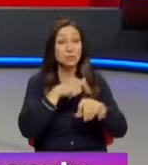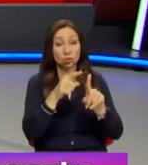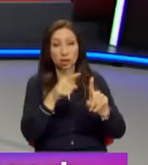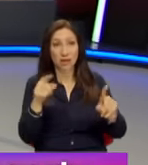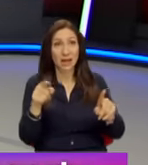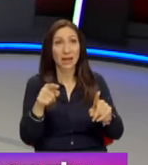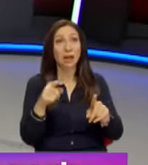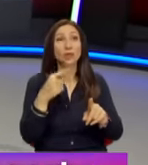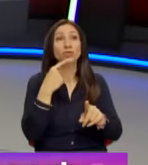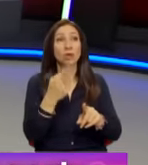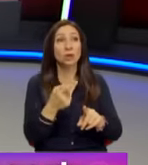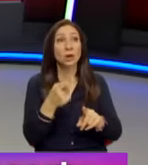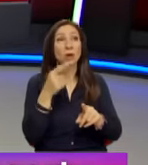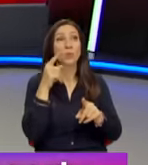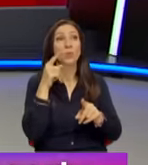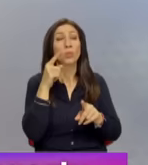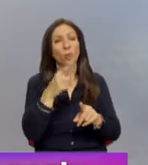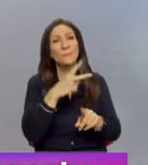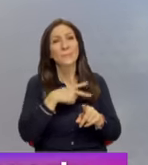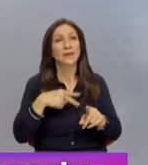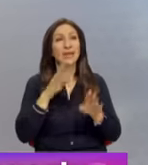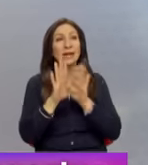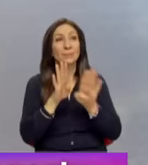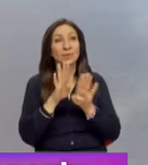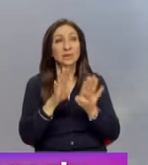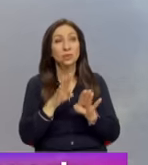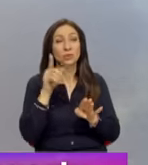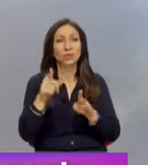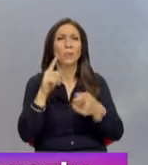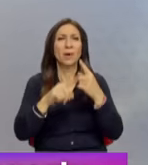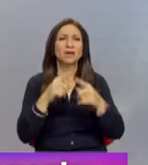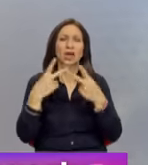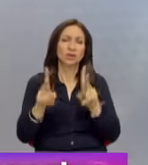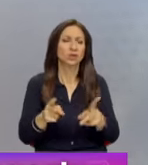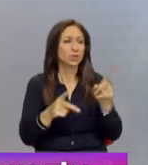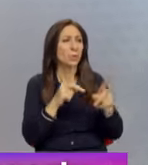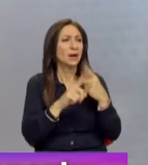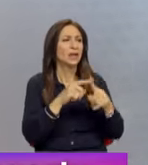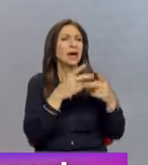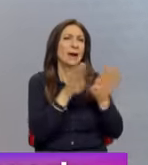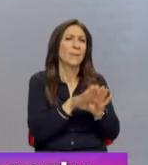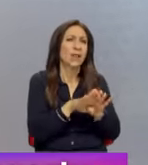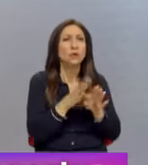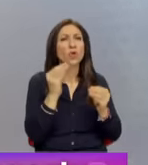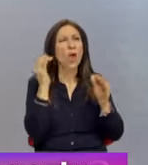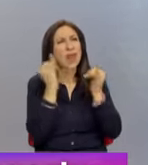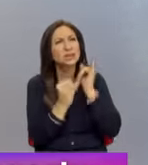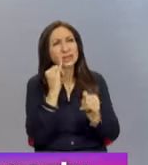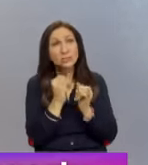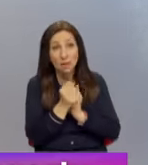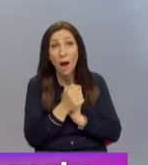sürecinde sözleri bu belediyenin kapısı şu partiye açık, şu partiye kapalı çok da